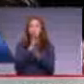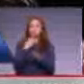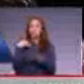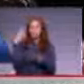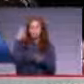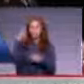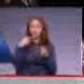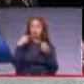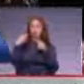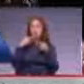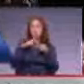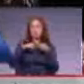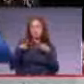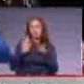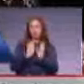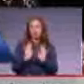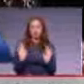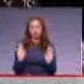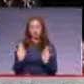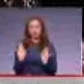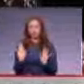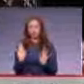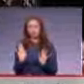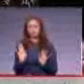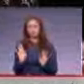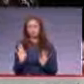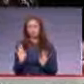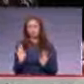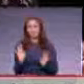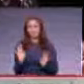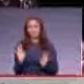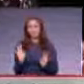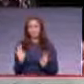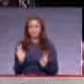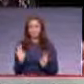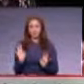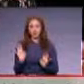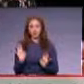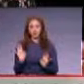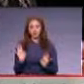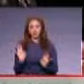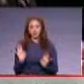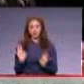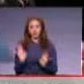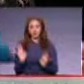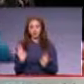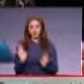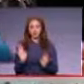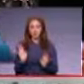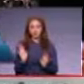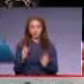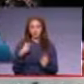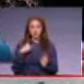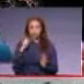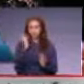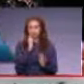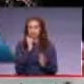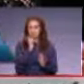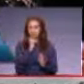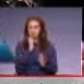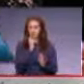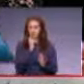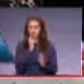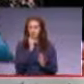يعني يعني يعني مع ناديه عشان ما فيش حاجه، يعني يعني مع ناديه